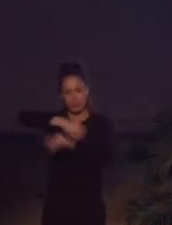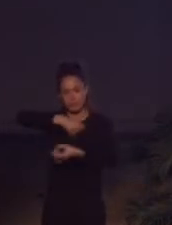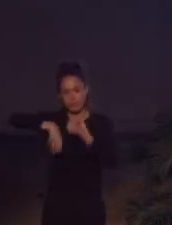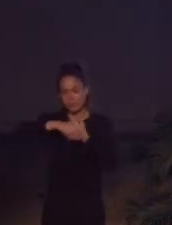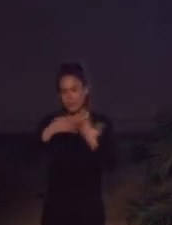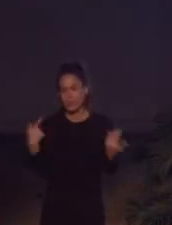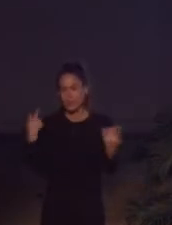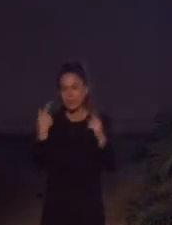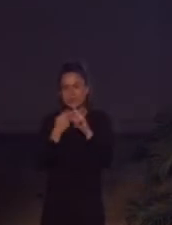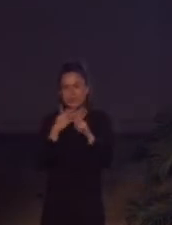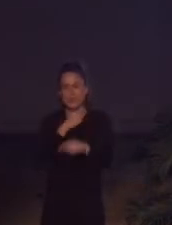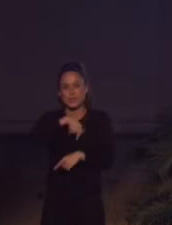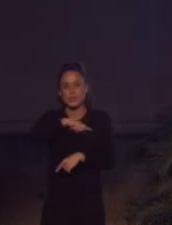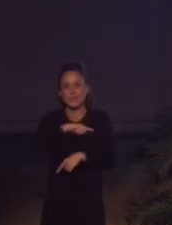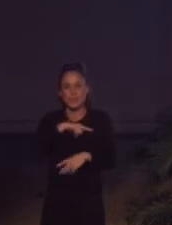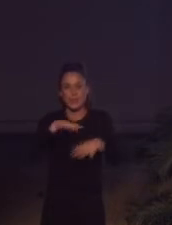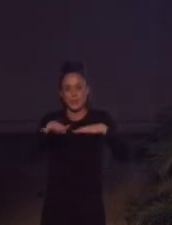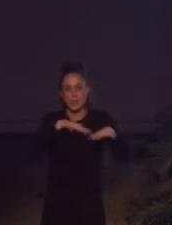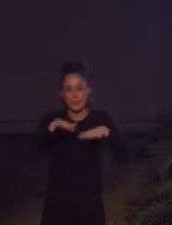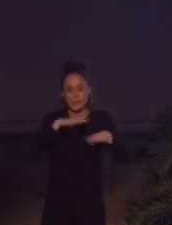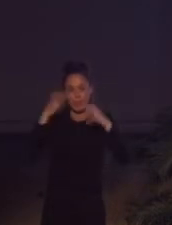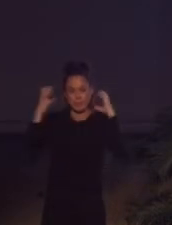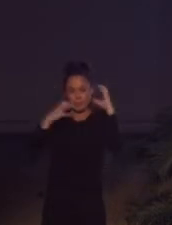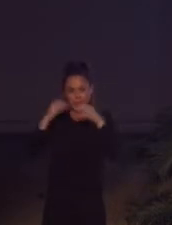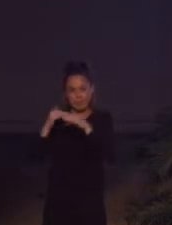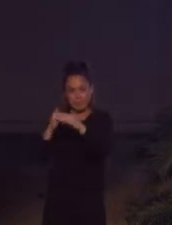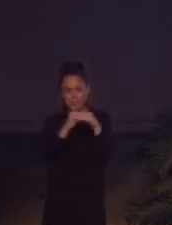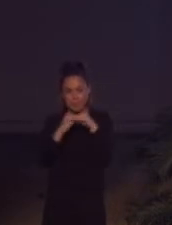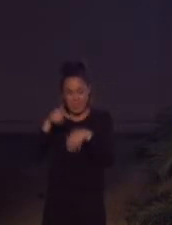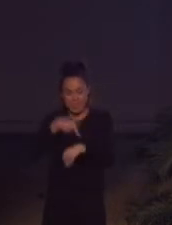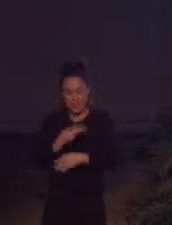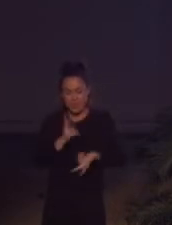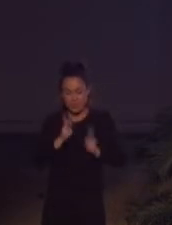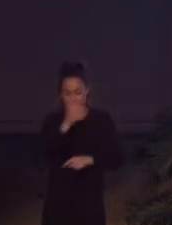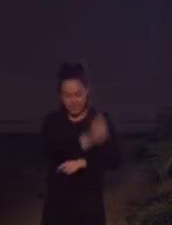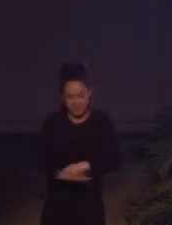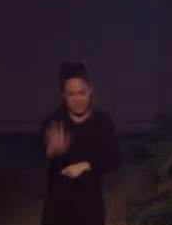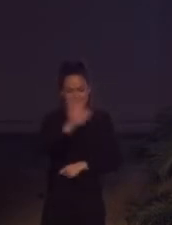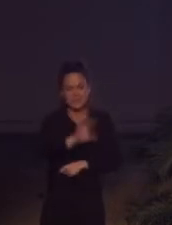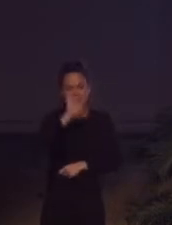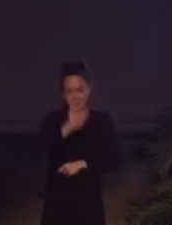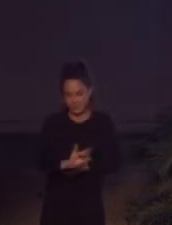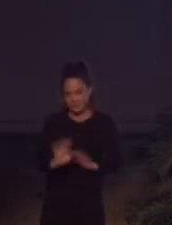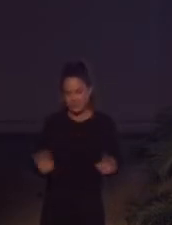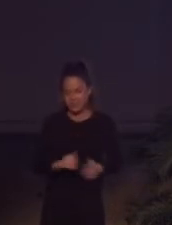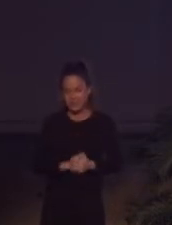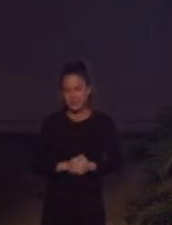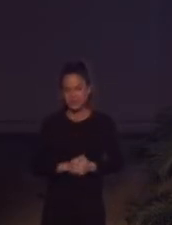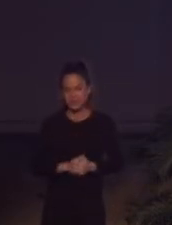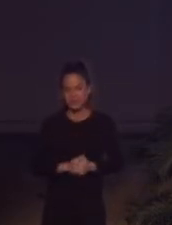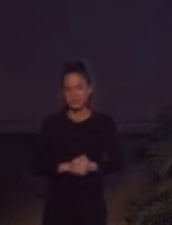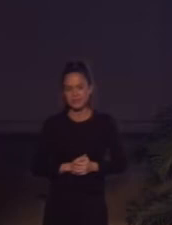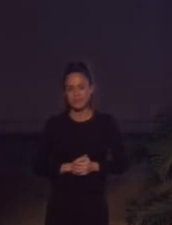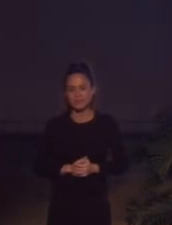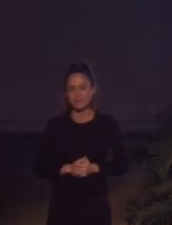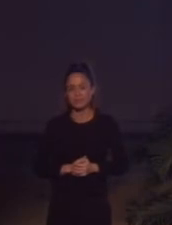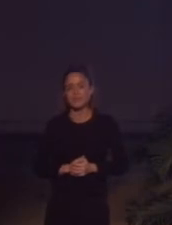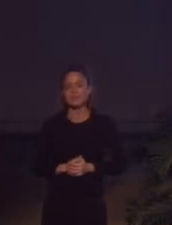Osa, gure helburua mugimendu antiespezista bezala Euskal Herrian delako, ja dagon